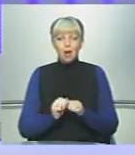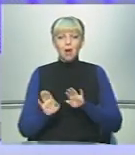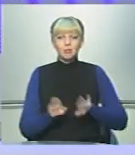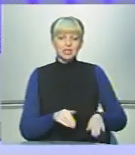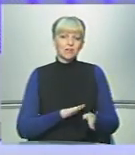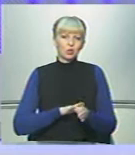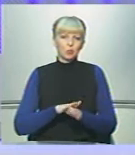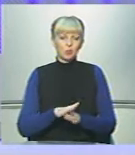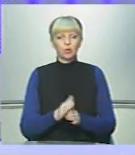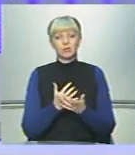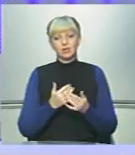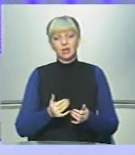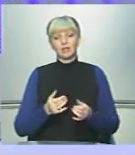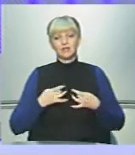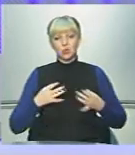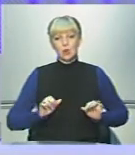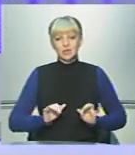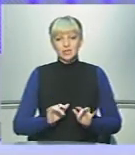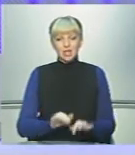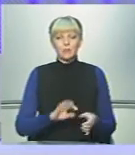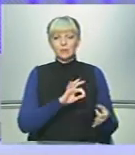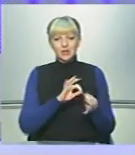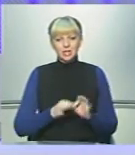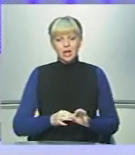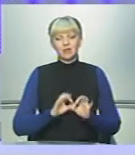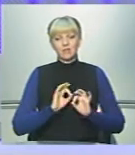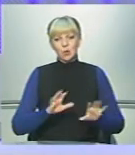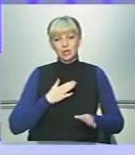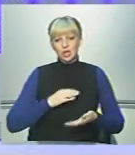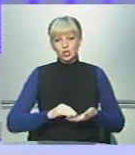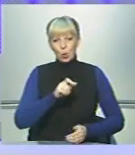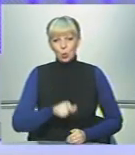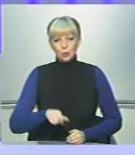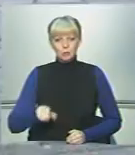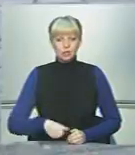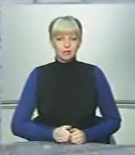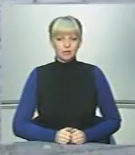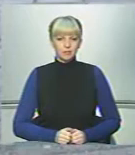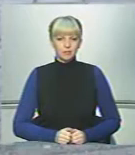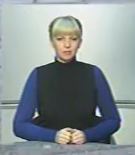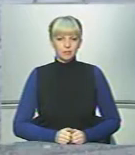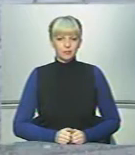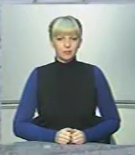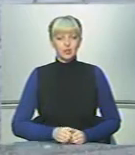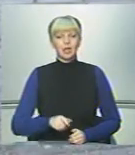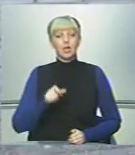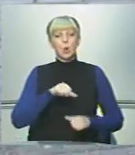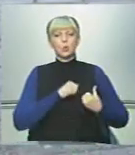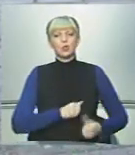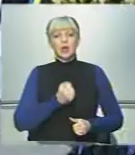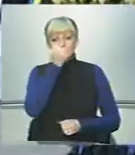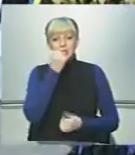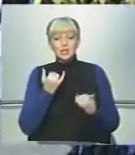опісля відбулась і низка урочистих заходів. Детальніше в огляді наших кореспондентів. Щира людська вдячність